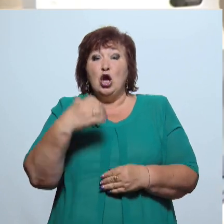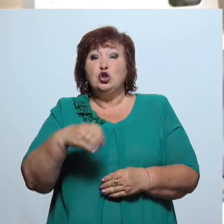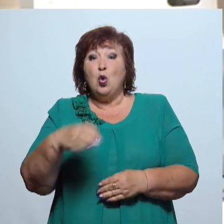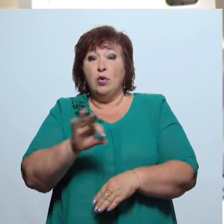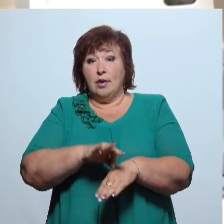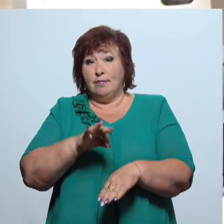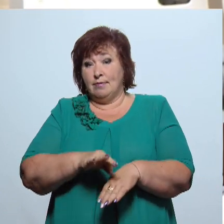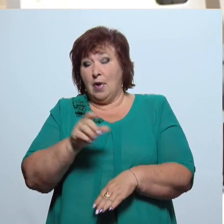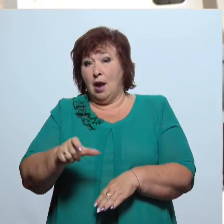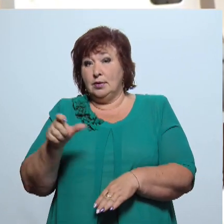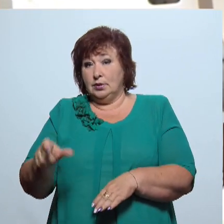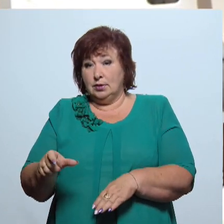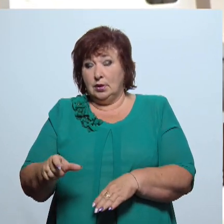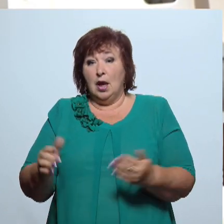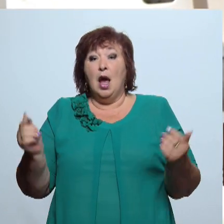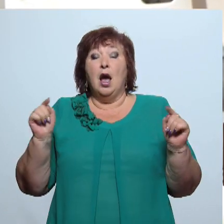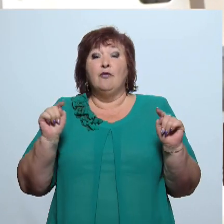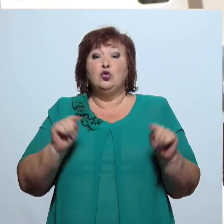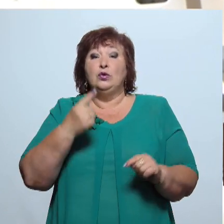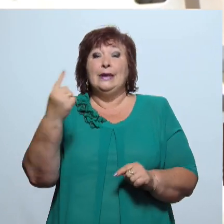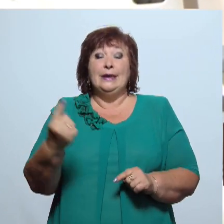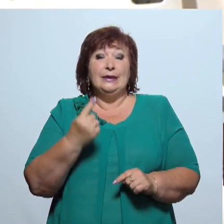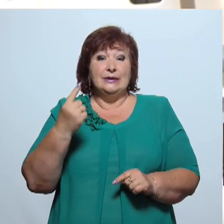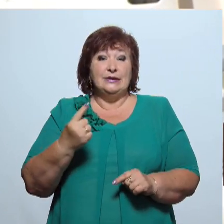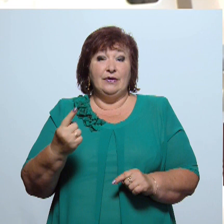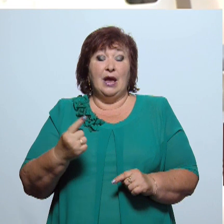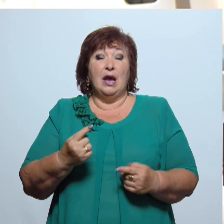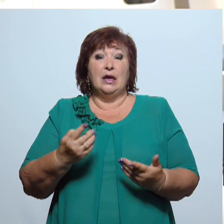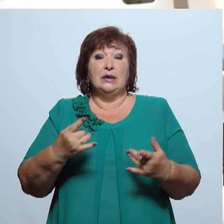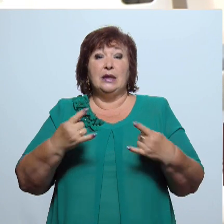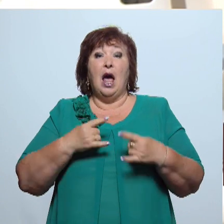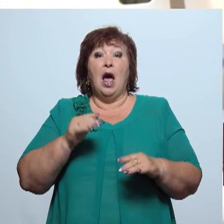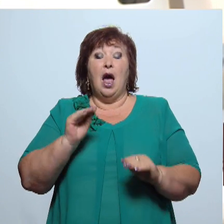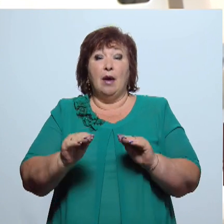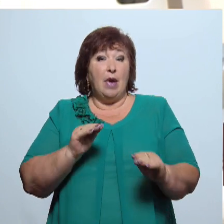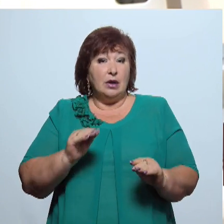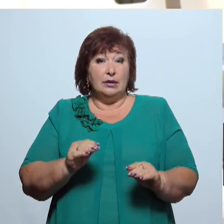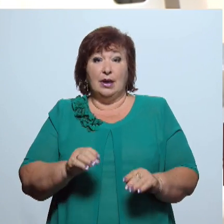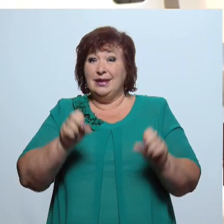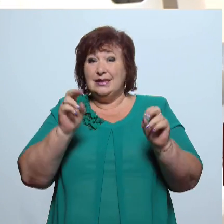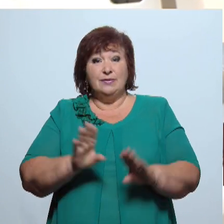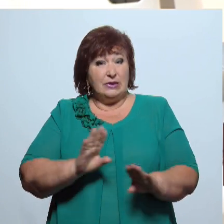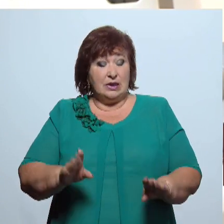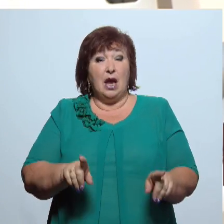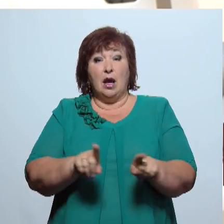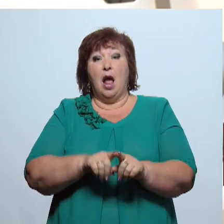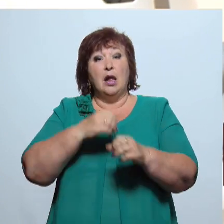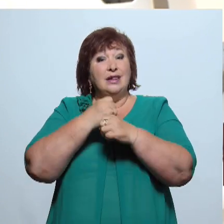больных. Вот этот аппарат, он очень помог. Он единственный, наверное, который, я не как специалист скажу, как